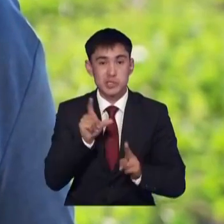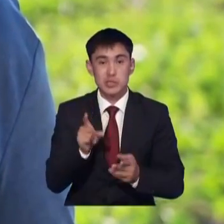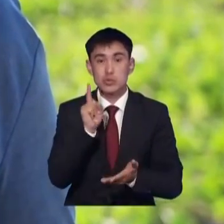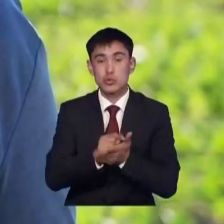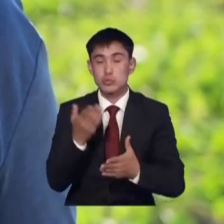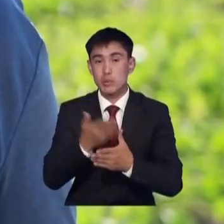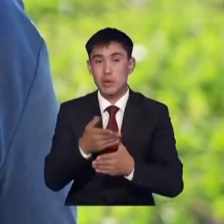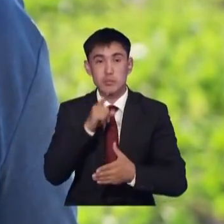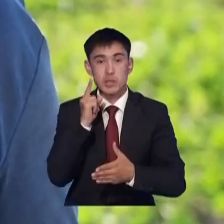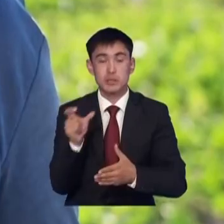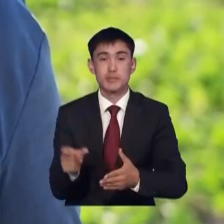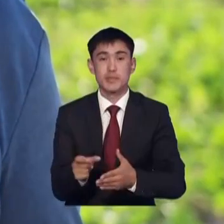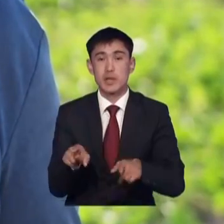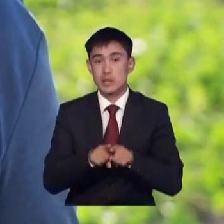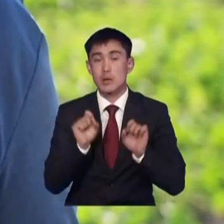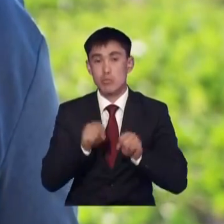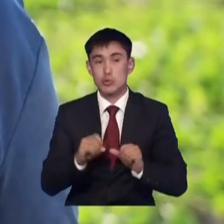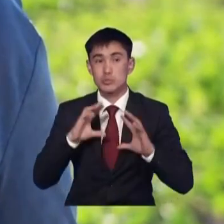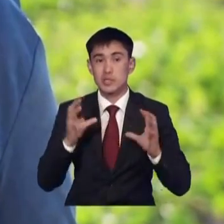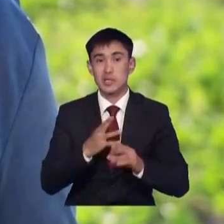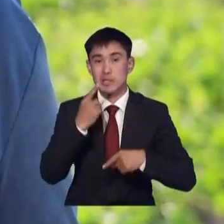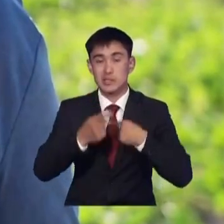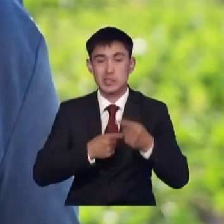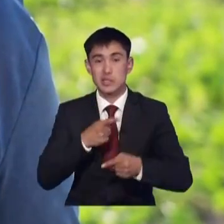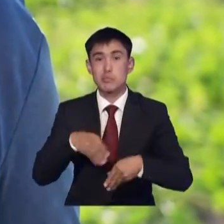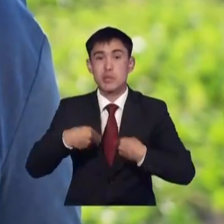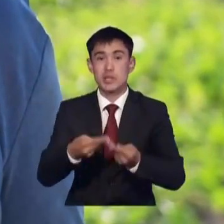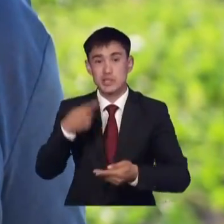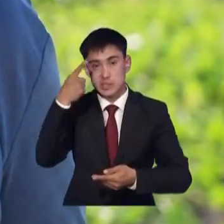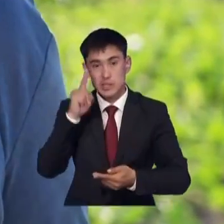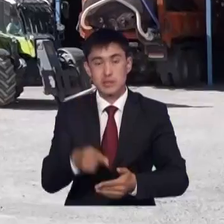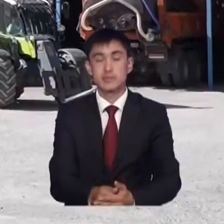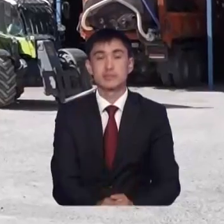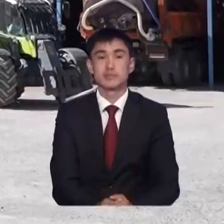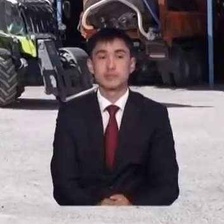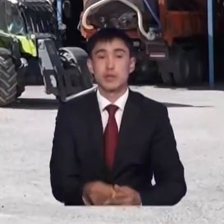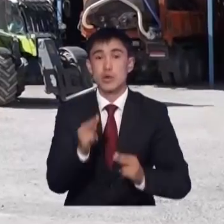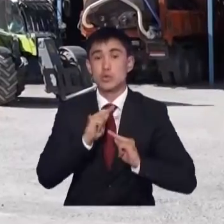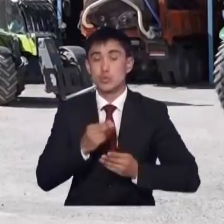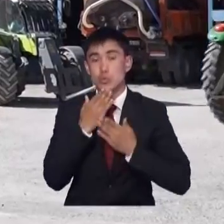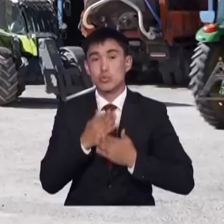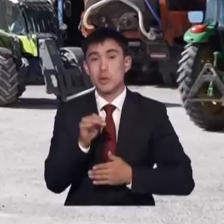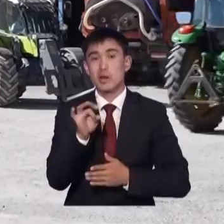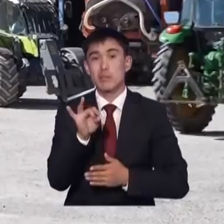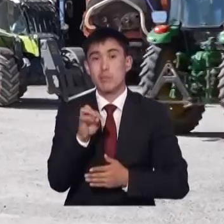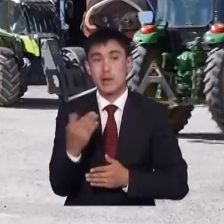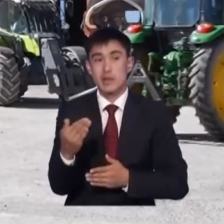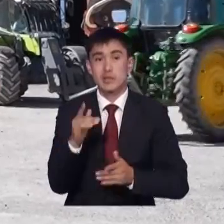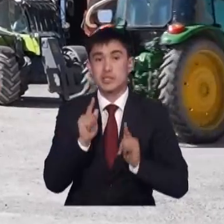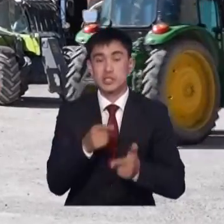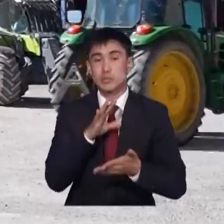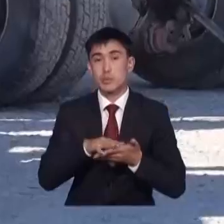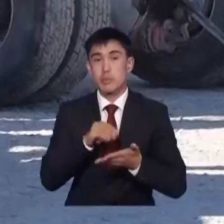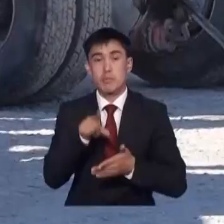должен помогать молодёжи только так мы можем сохранить Наследие и передать знания Трудолюбие арган бая Кенджи Баева служит настоящим